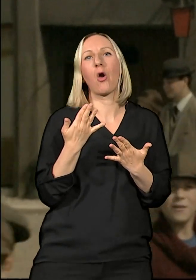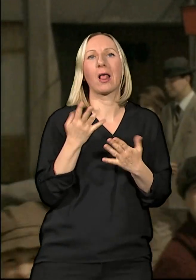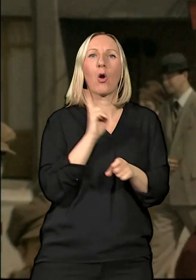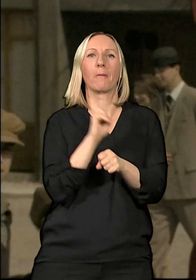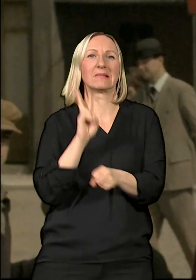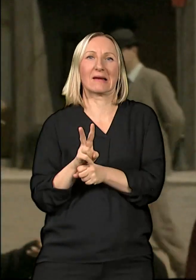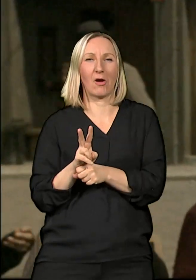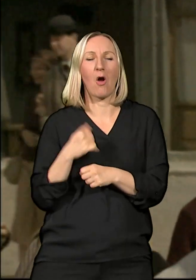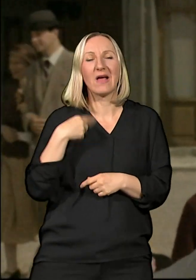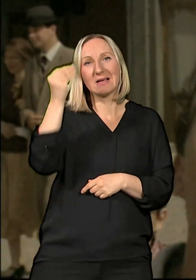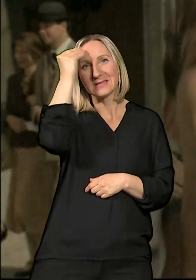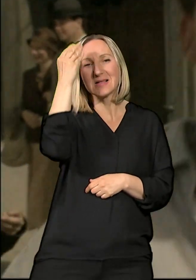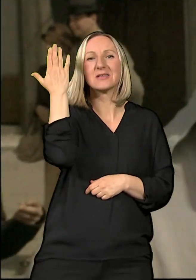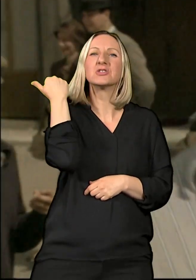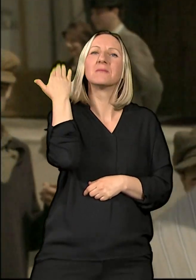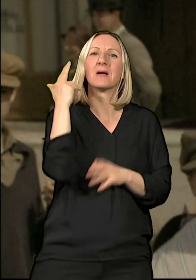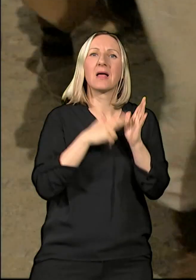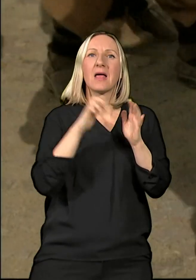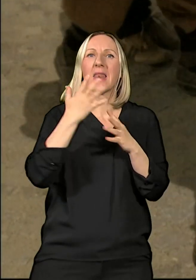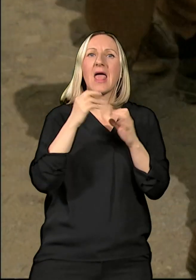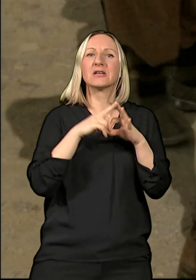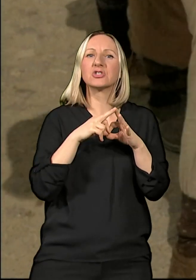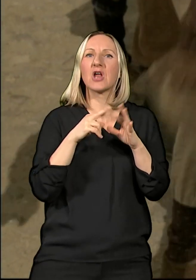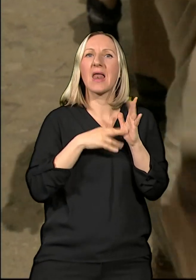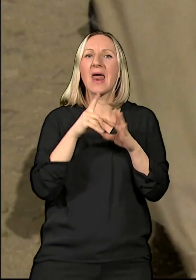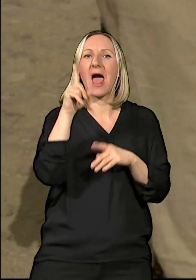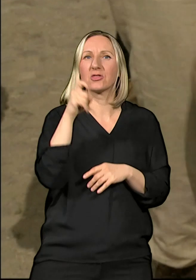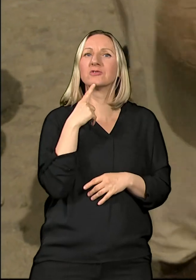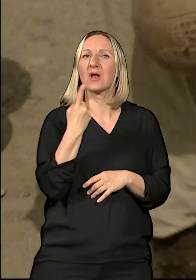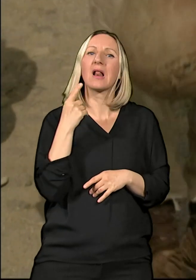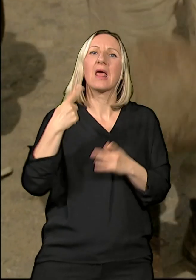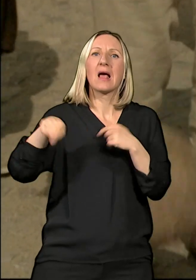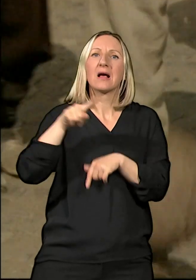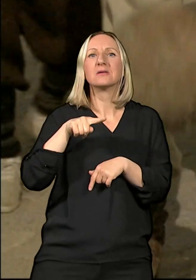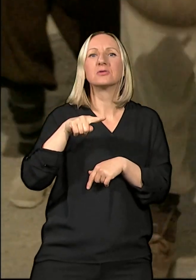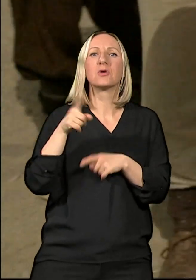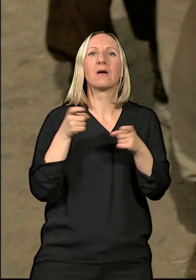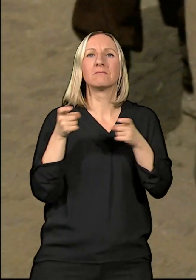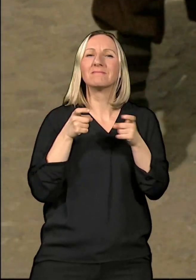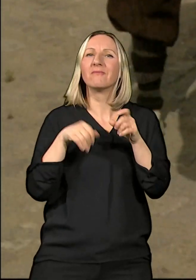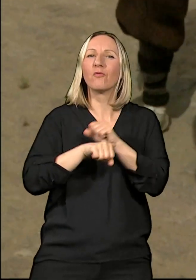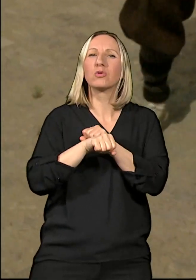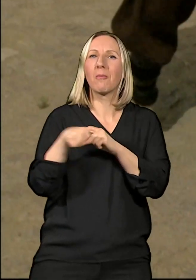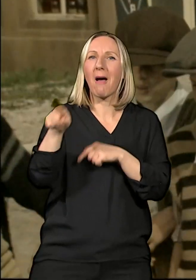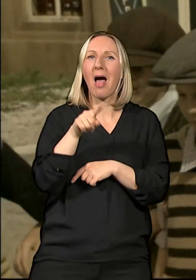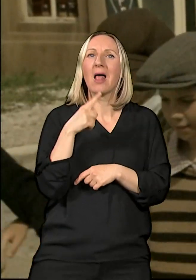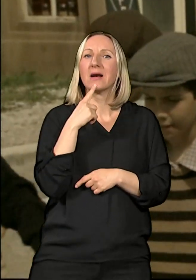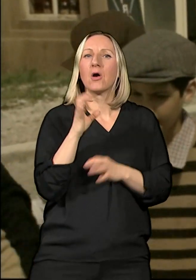Ja se sećam, Neša Nenadović nam je rekao kada su igrali fudbal, kaže, svako od njih je znao